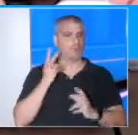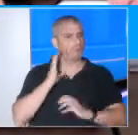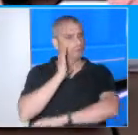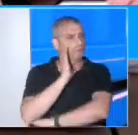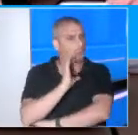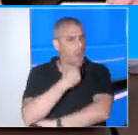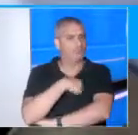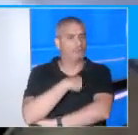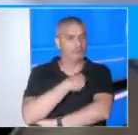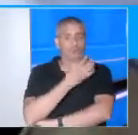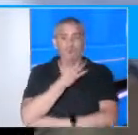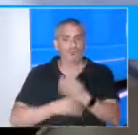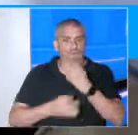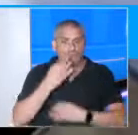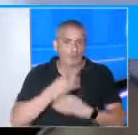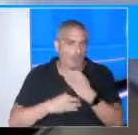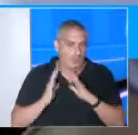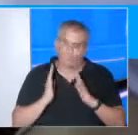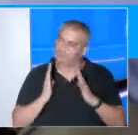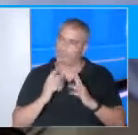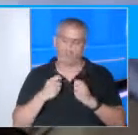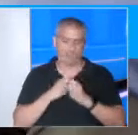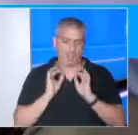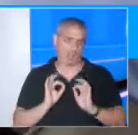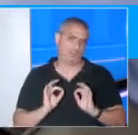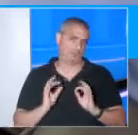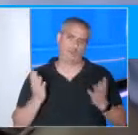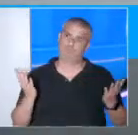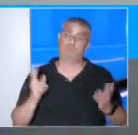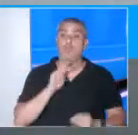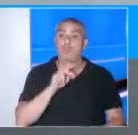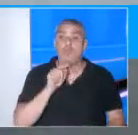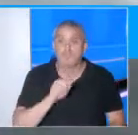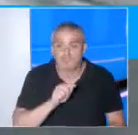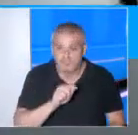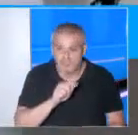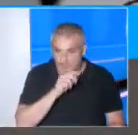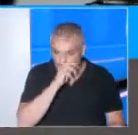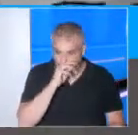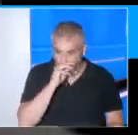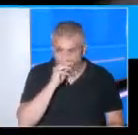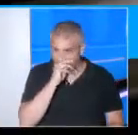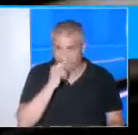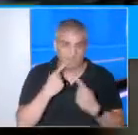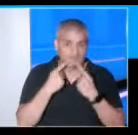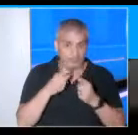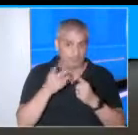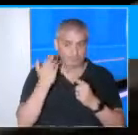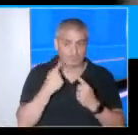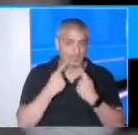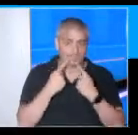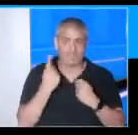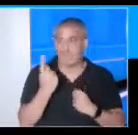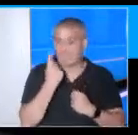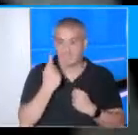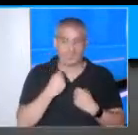קשוב, שאל שאלות ענייניות. הנושא הזה בשיחה הזו, וזאת הייתה השיחה